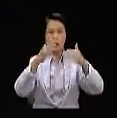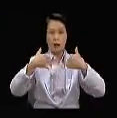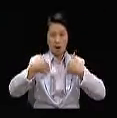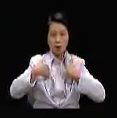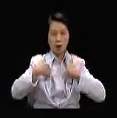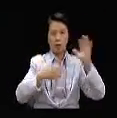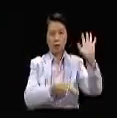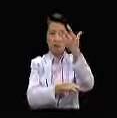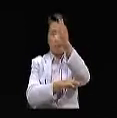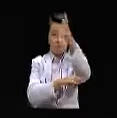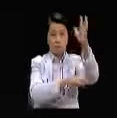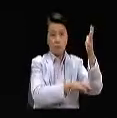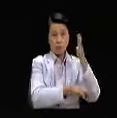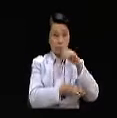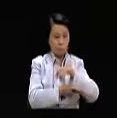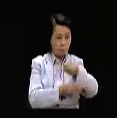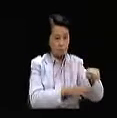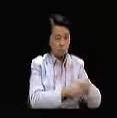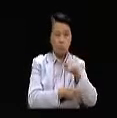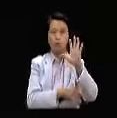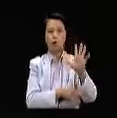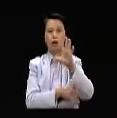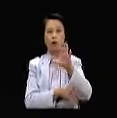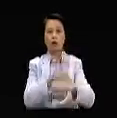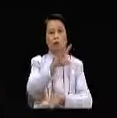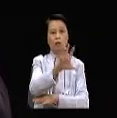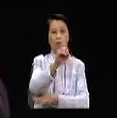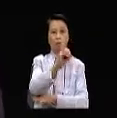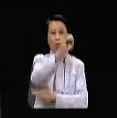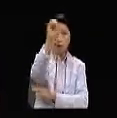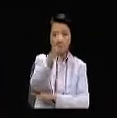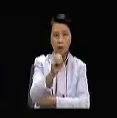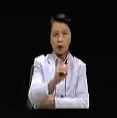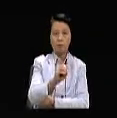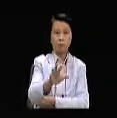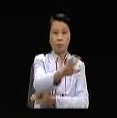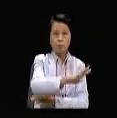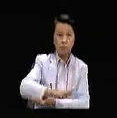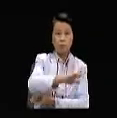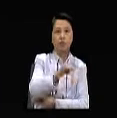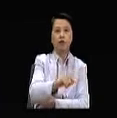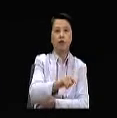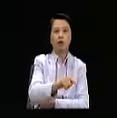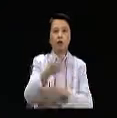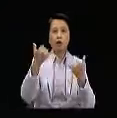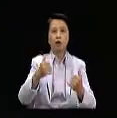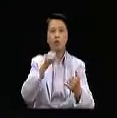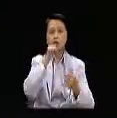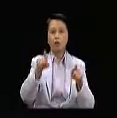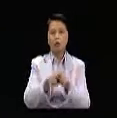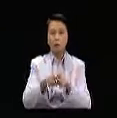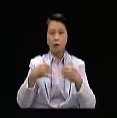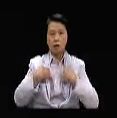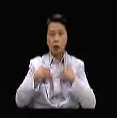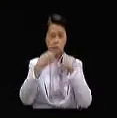Upi oleh pokok-pokok tidak kurang DP 50 ratus ngobrol hehe eh tak Songo ada